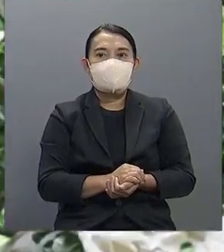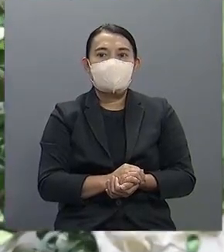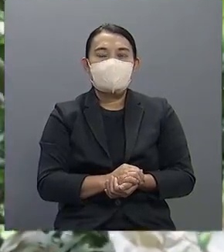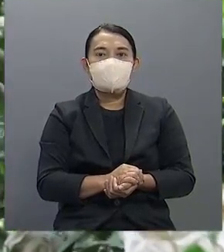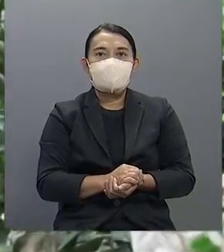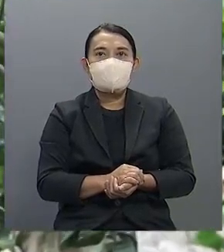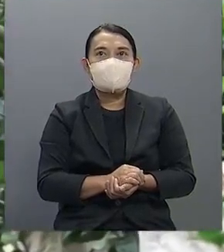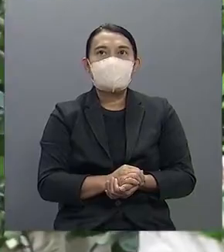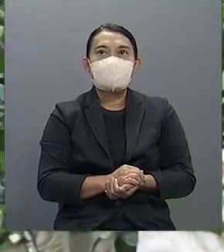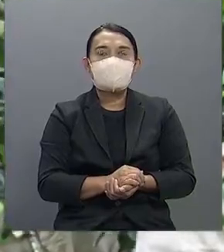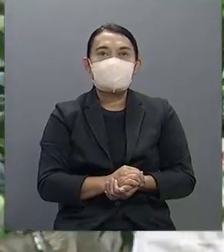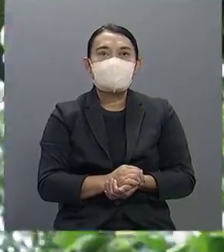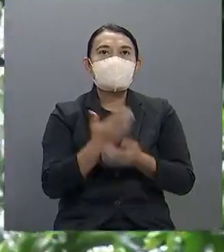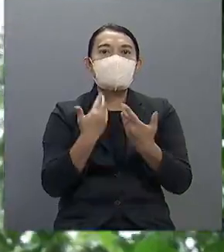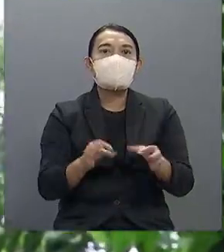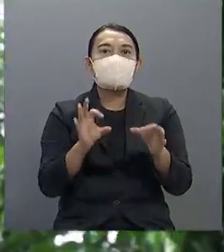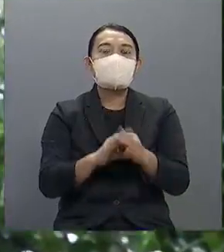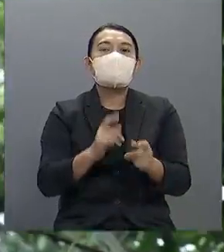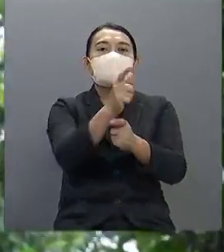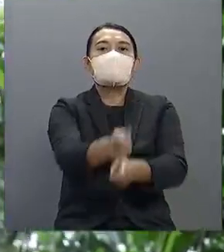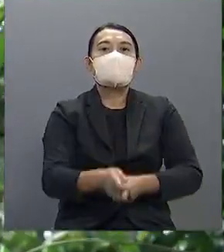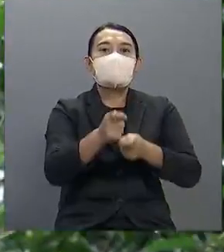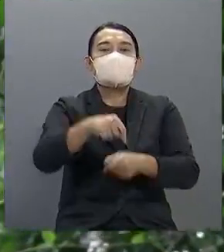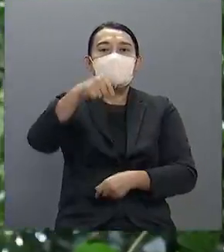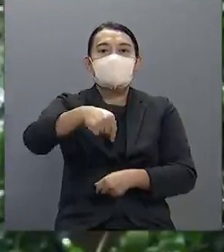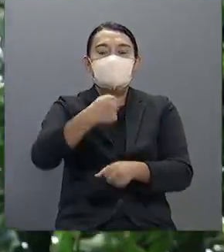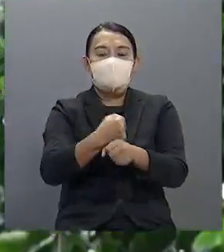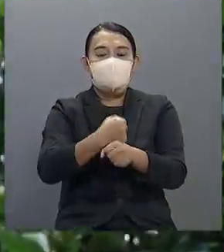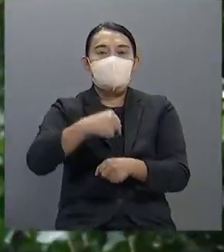สำหรับเกษตรผสมสารบ้านทุ่งกระโปรงนะครับวันนี้เราตอบโจ